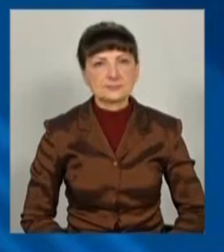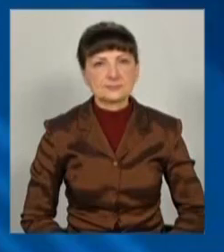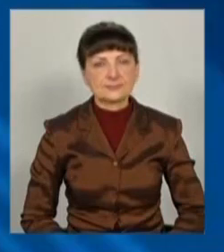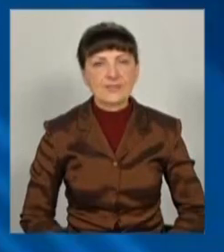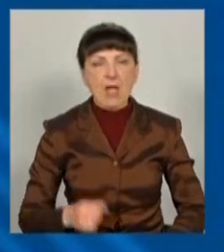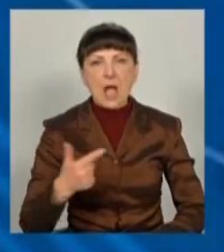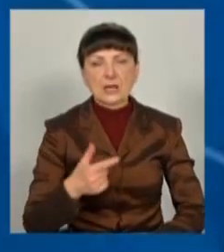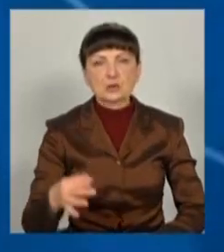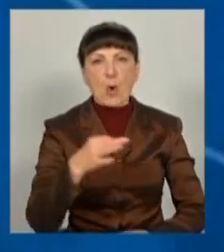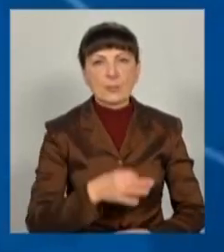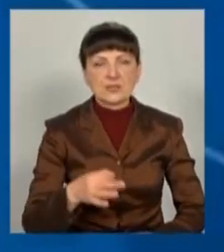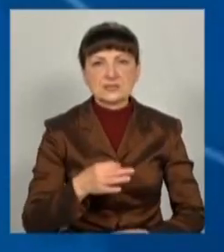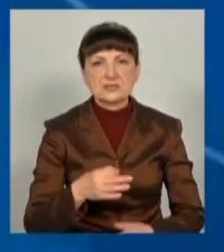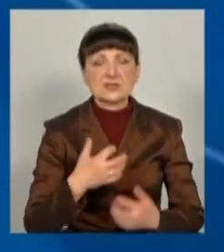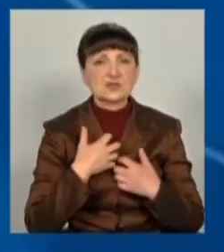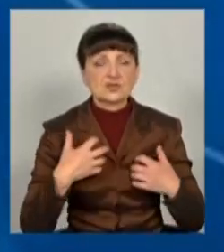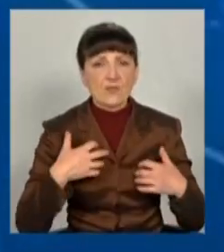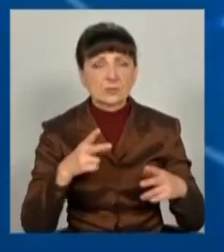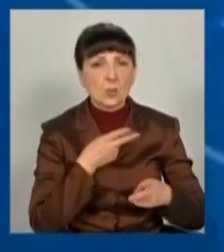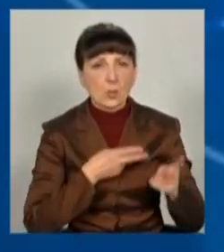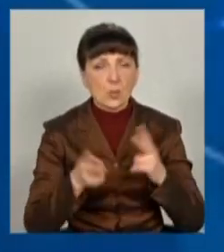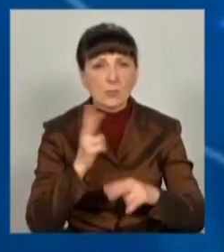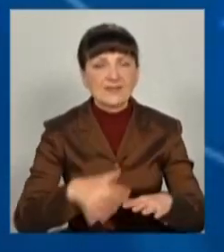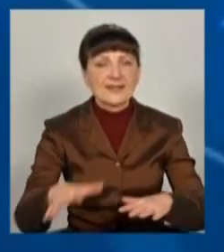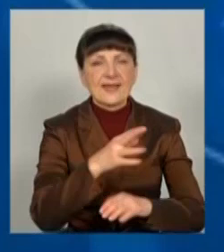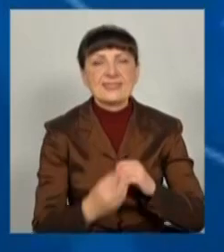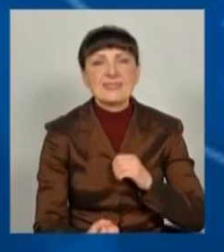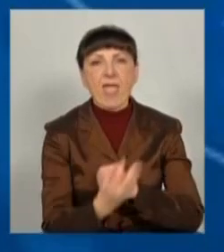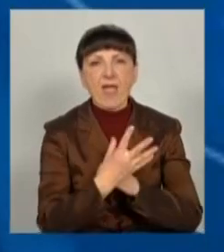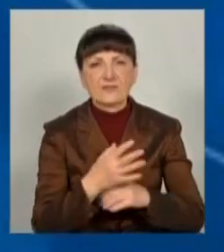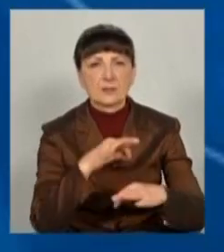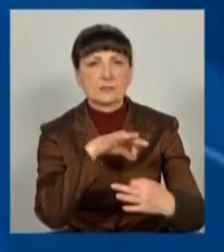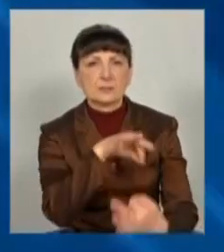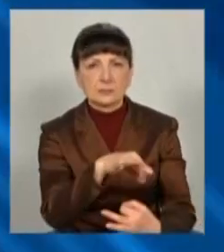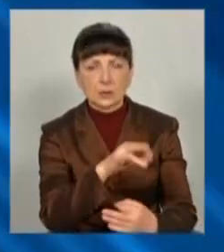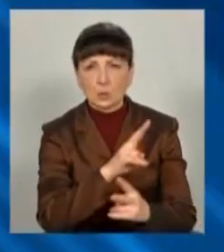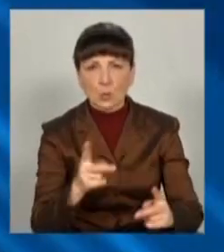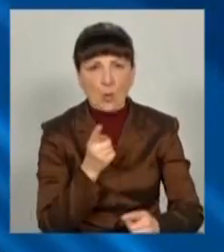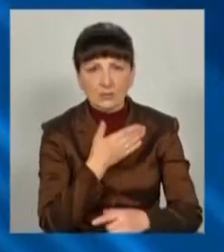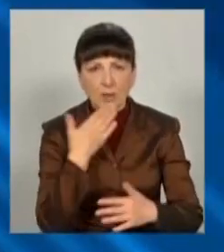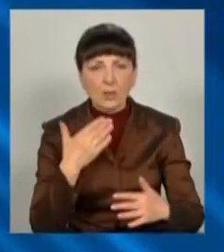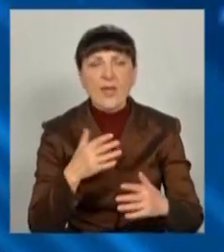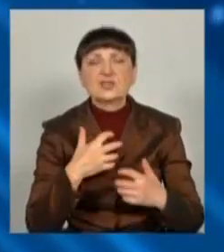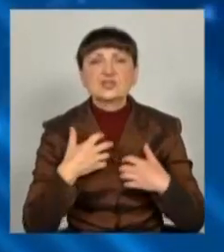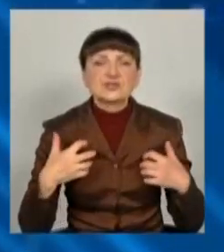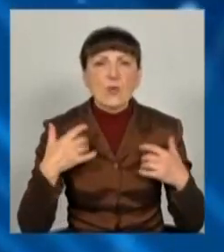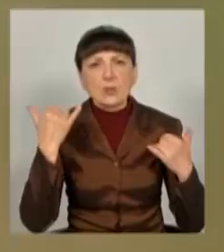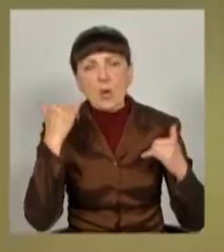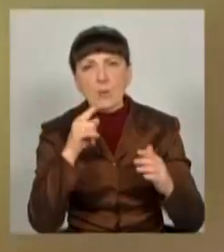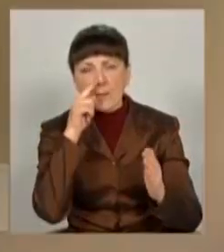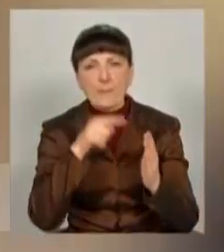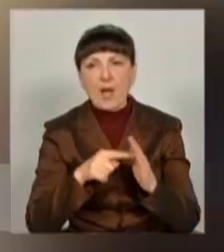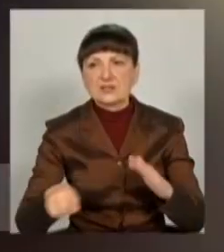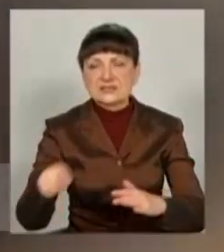а в атырауской области гибнет скотты за заброшенного нефтяного месторождения домашних животных сеют фермеры попадают